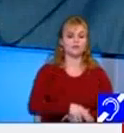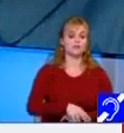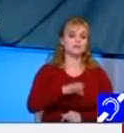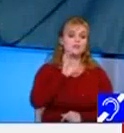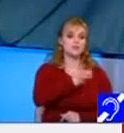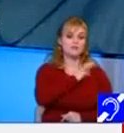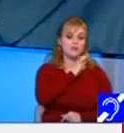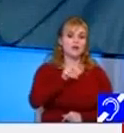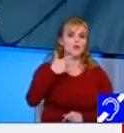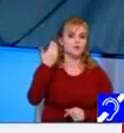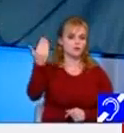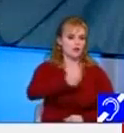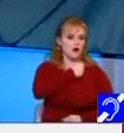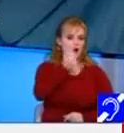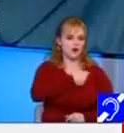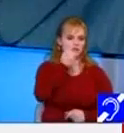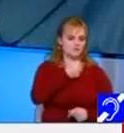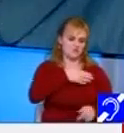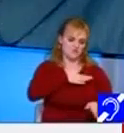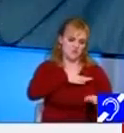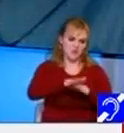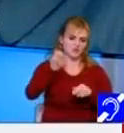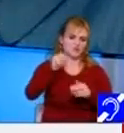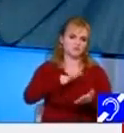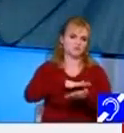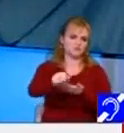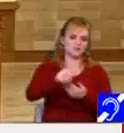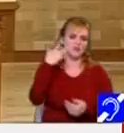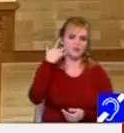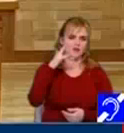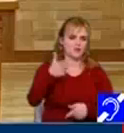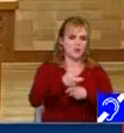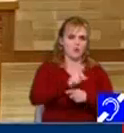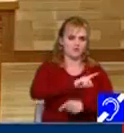armele nucleare nordcoreene pot atinge întreg teritoriul american.